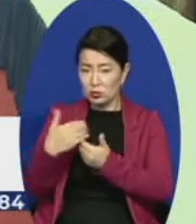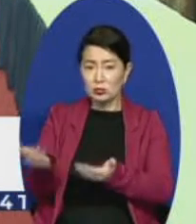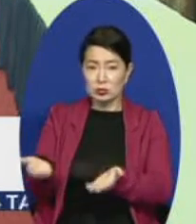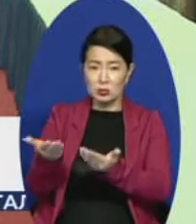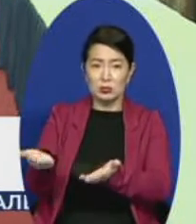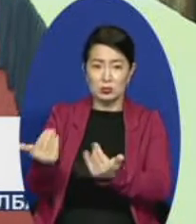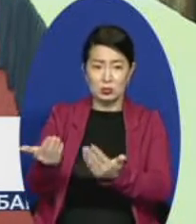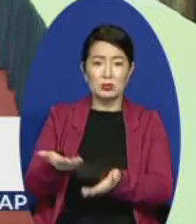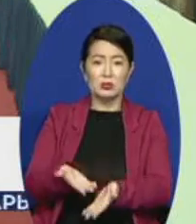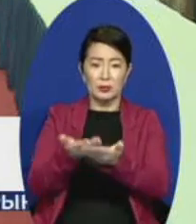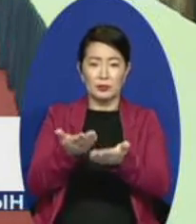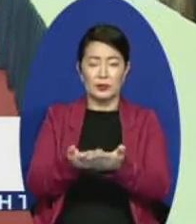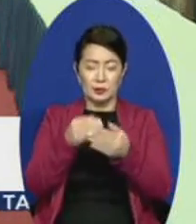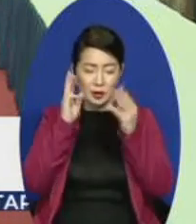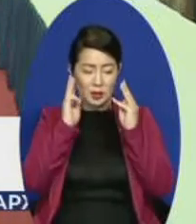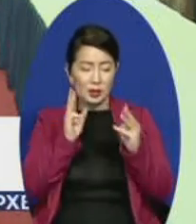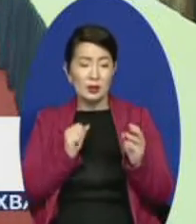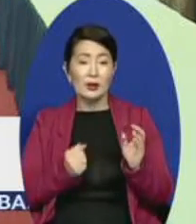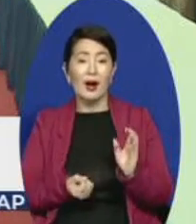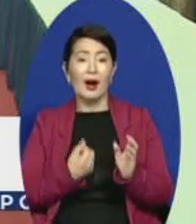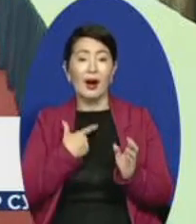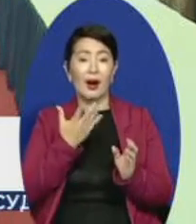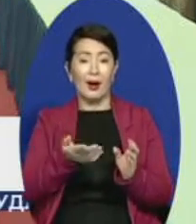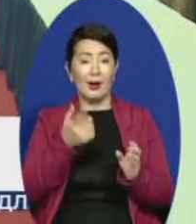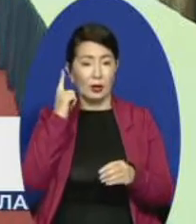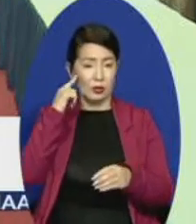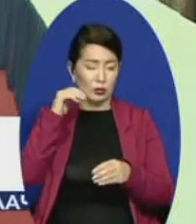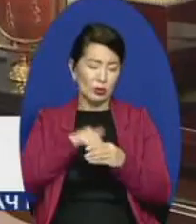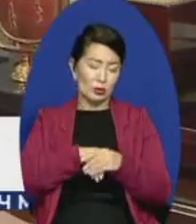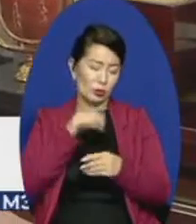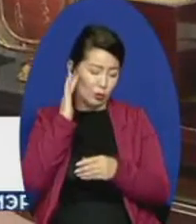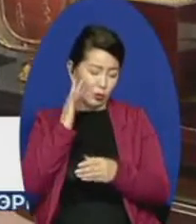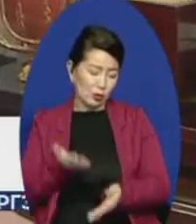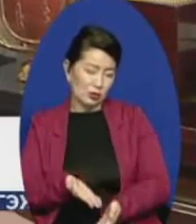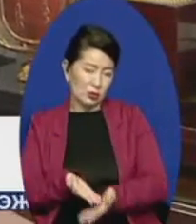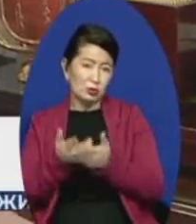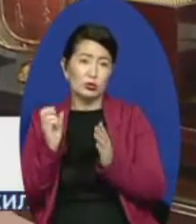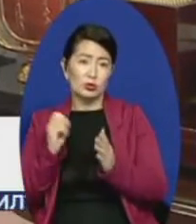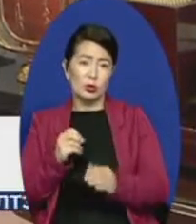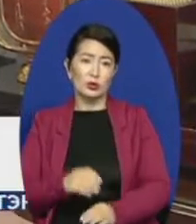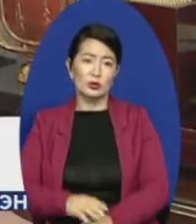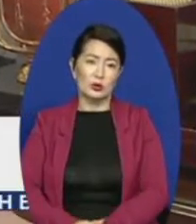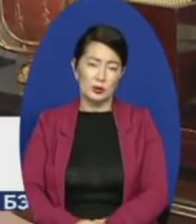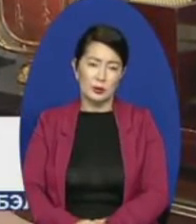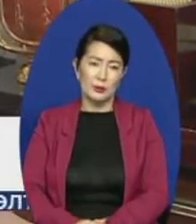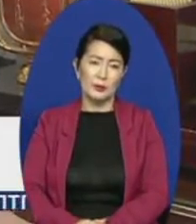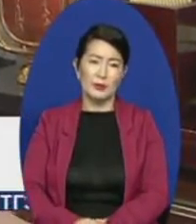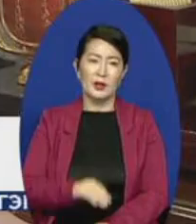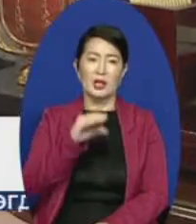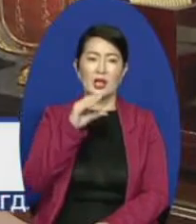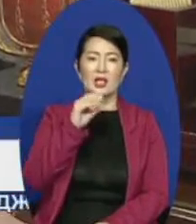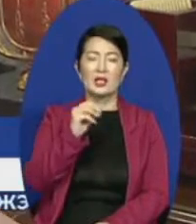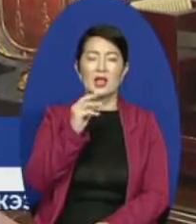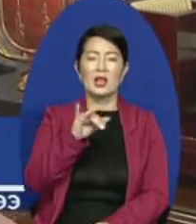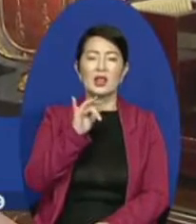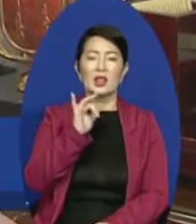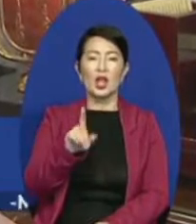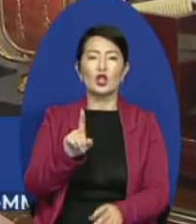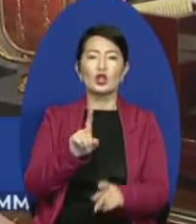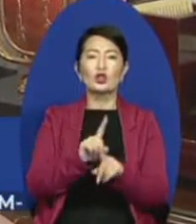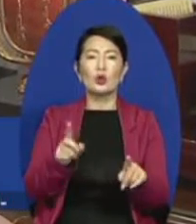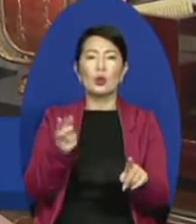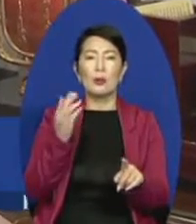дэмжих, тэдэнд одоо шийдвэр гаргах үйл ажиллагаанд оролцоход одоо бодлогын дэмжлэг үзүүлэх ёстой. Гендерийн зөрүүтэй байдлын үзүүлэлт гэж дэлхий